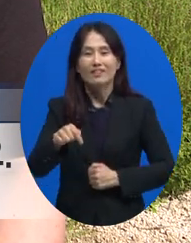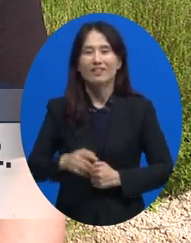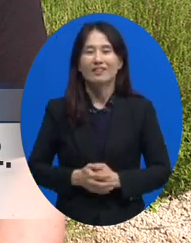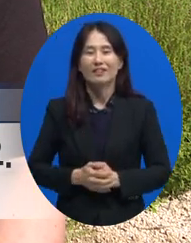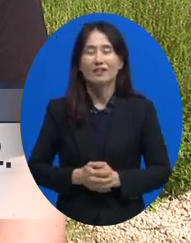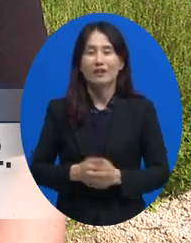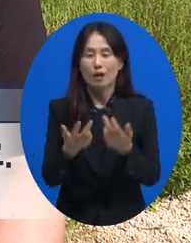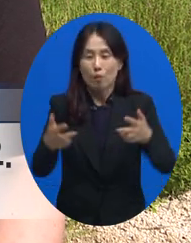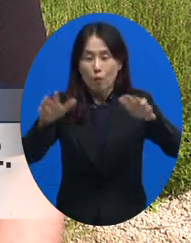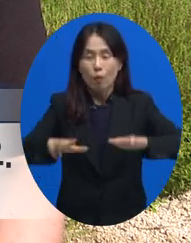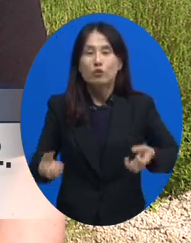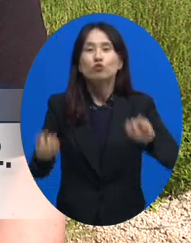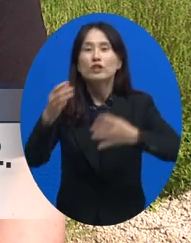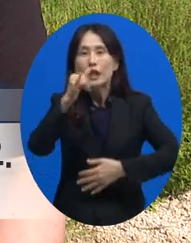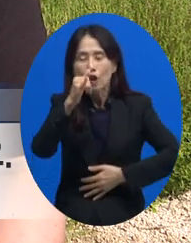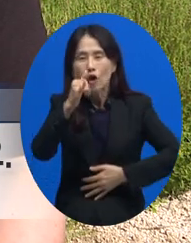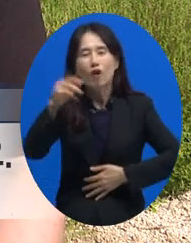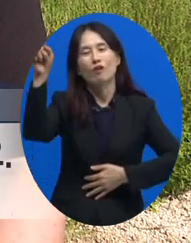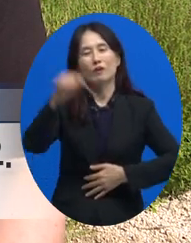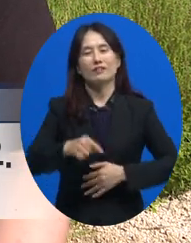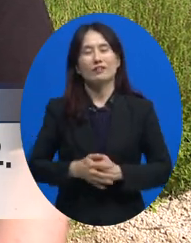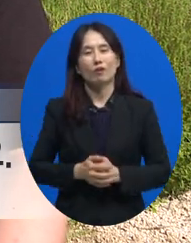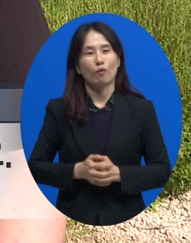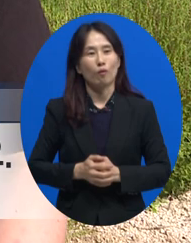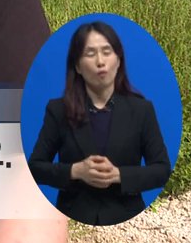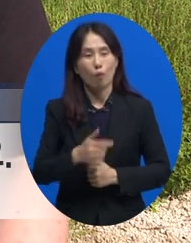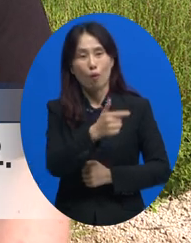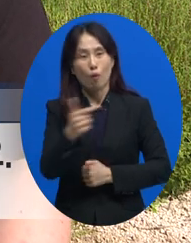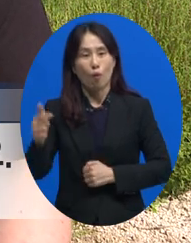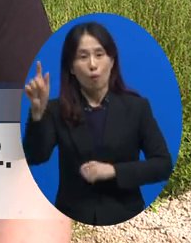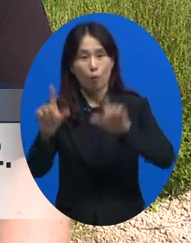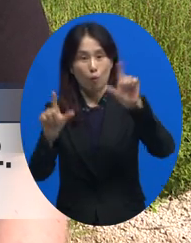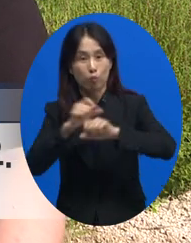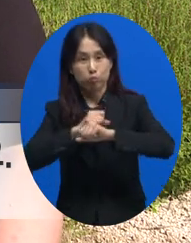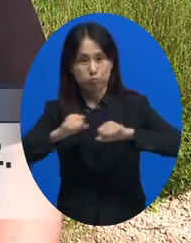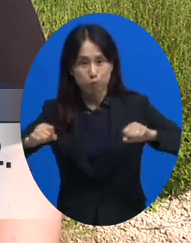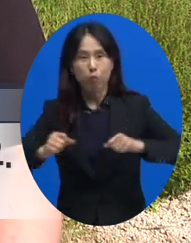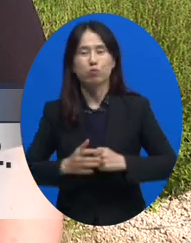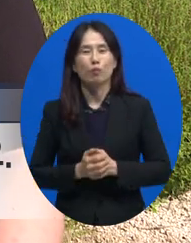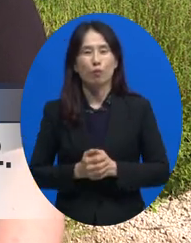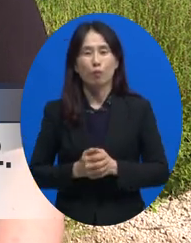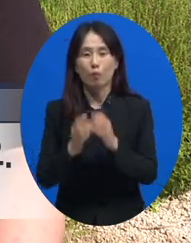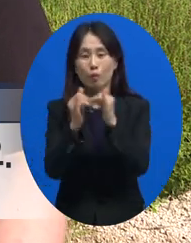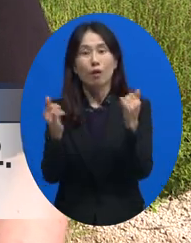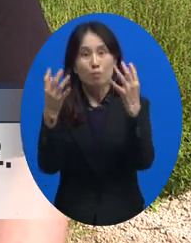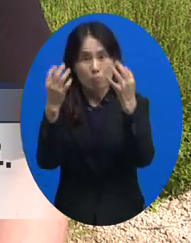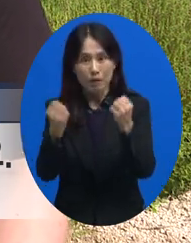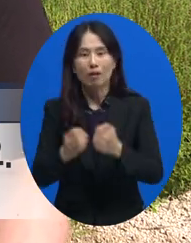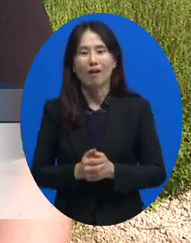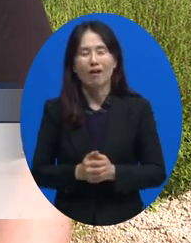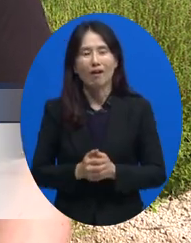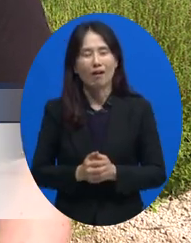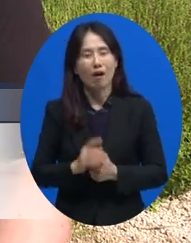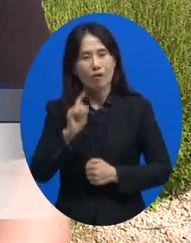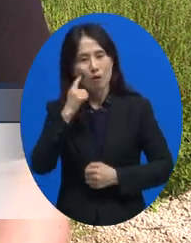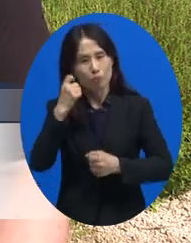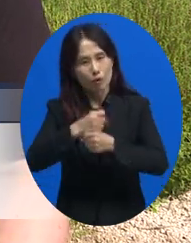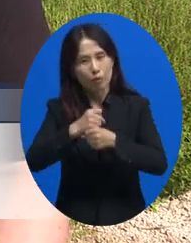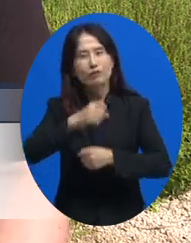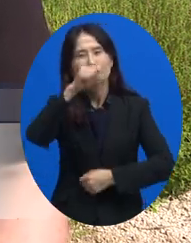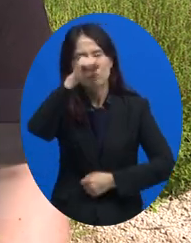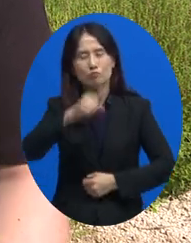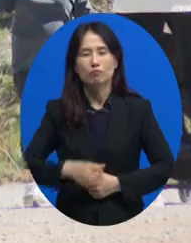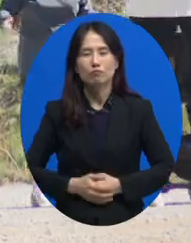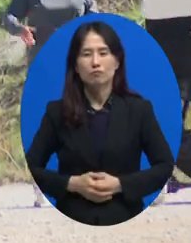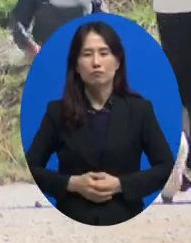나리공원에 축제를 하고 있다고 해서 왔어요. 생각보다 규모도 크고 사람들이 많은 것 같아서 놀랬는데 잘 꾸며놓은 것 같아서